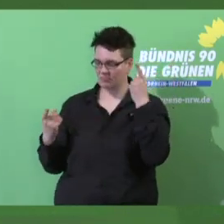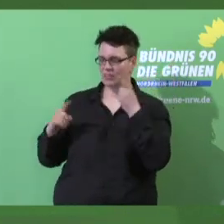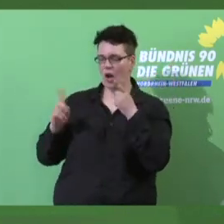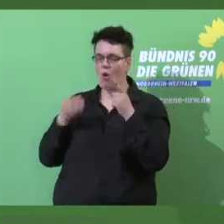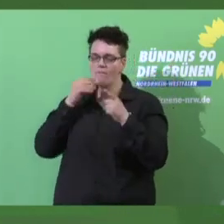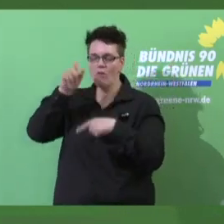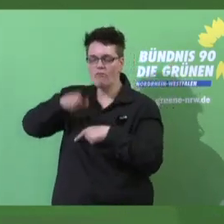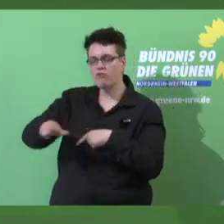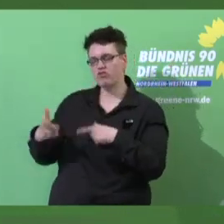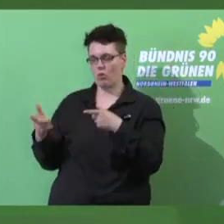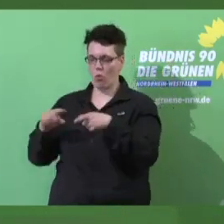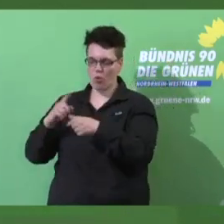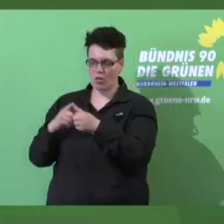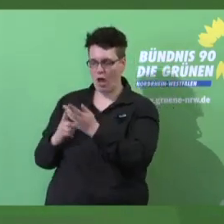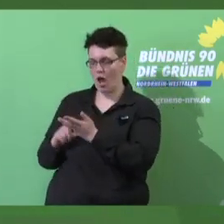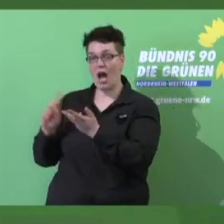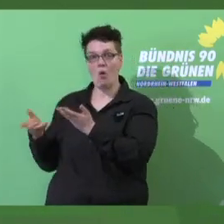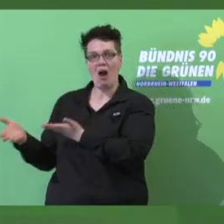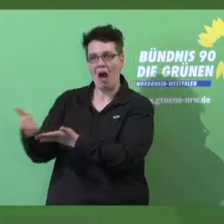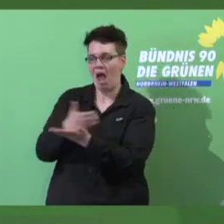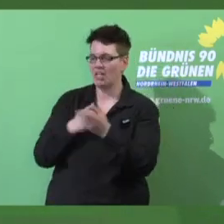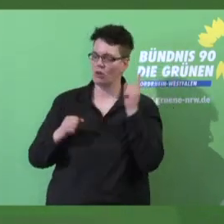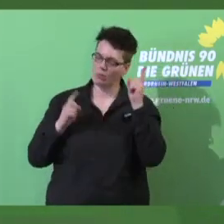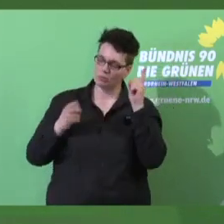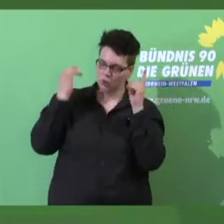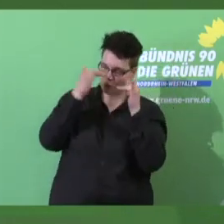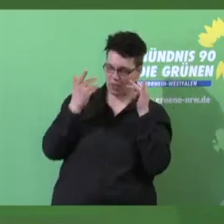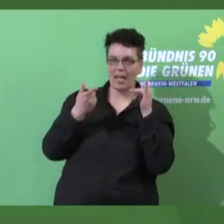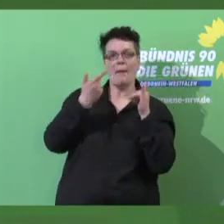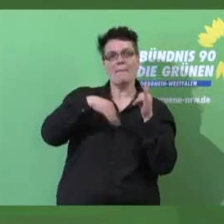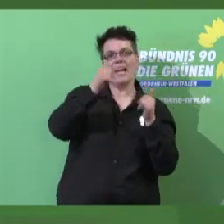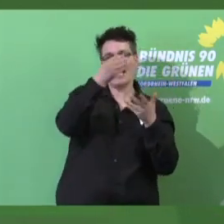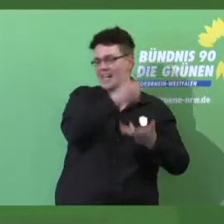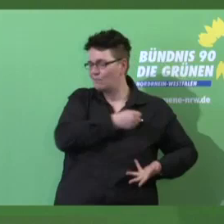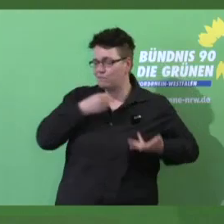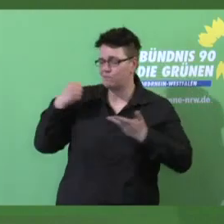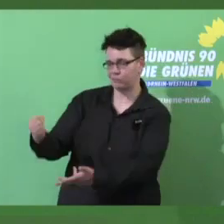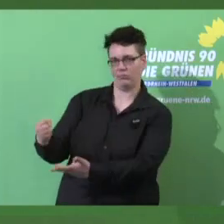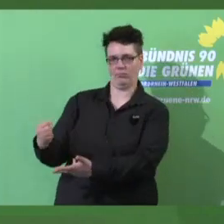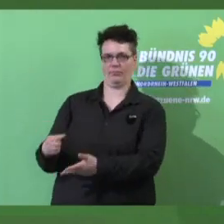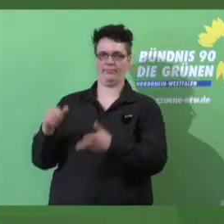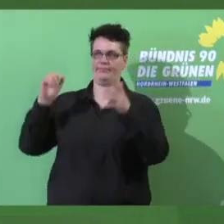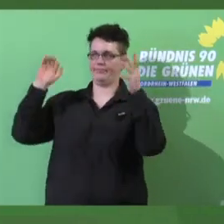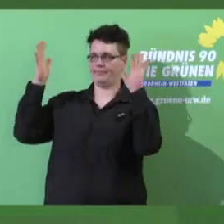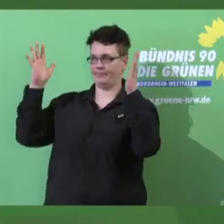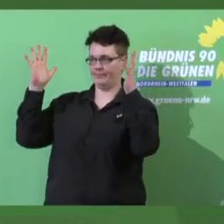Einwohnerzahl und auch Einkommenszahl entsprechend berücksichtigen in den nächsten Jahren, liebe Freundinnen und Freunde.